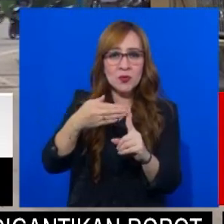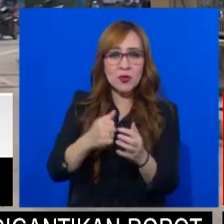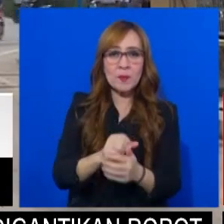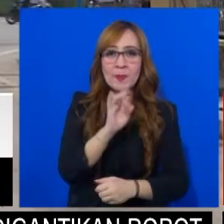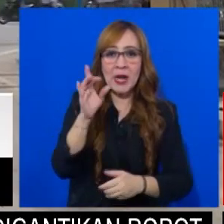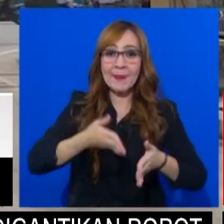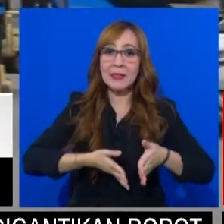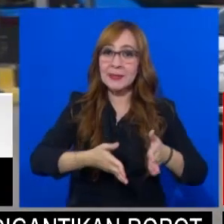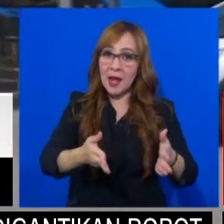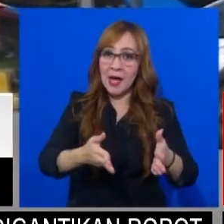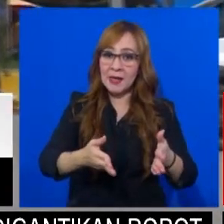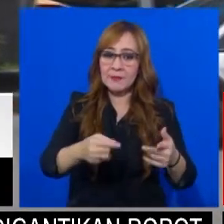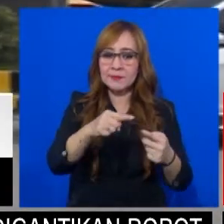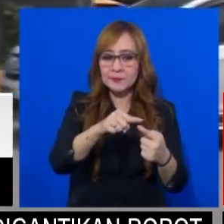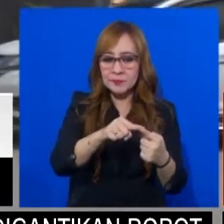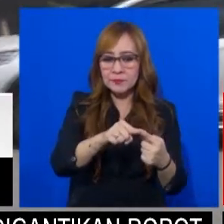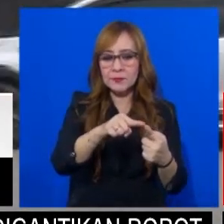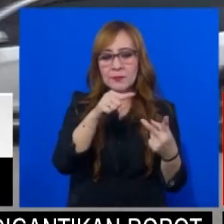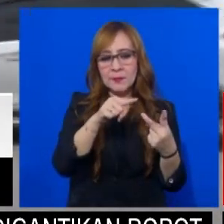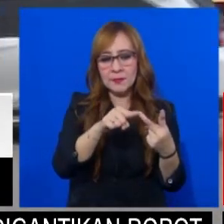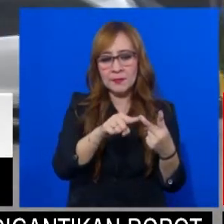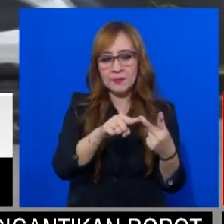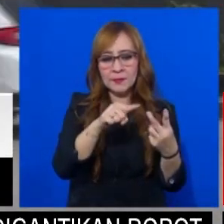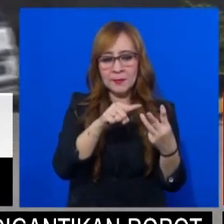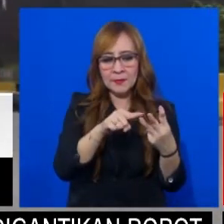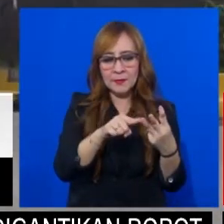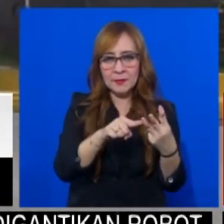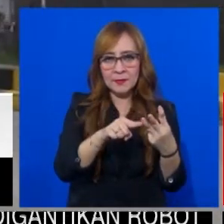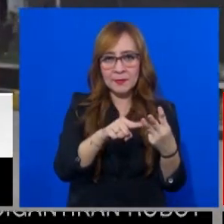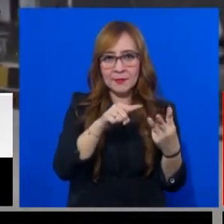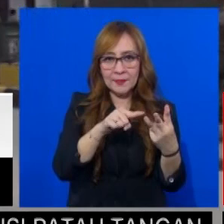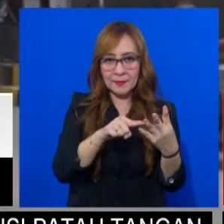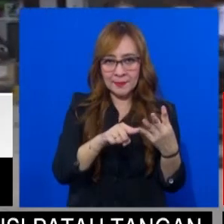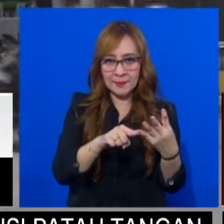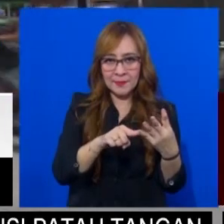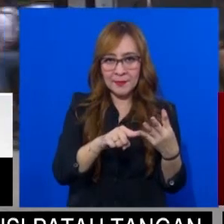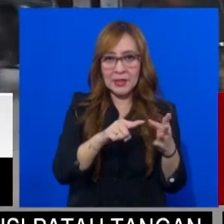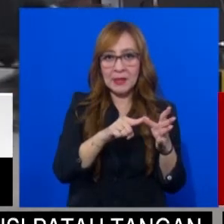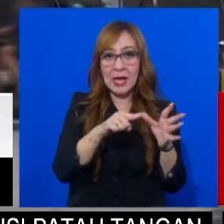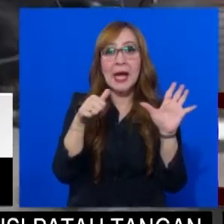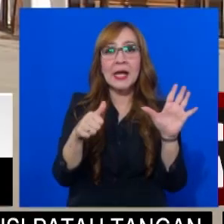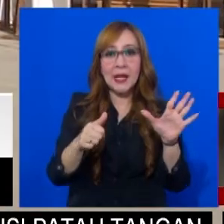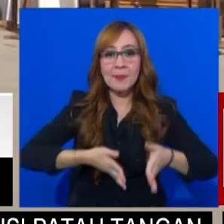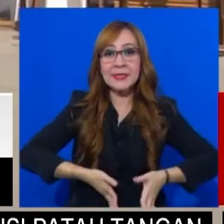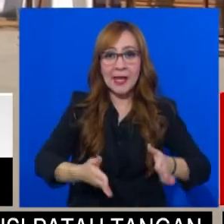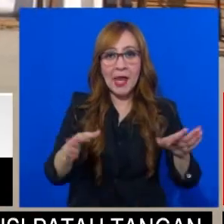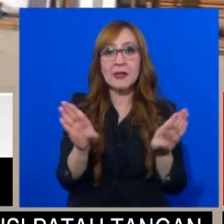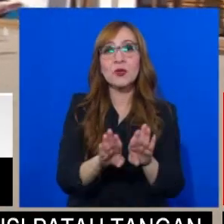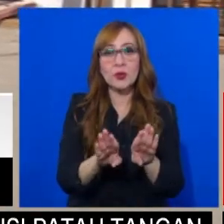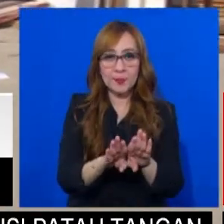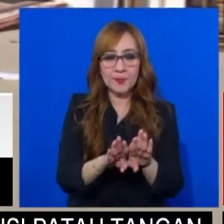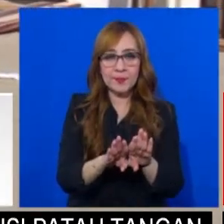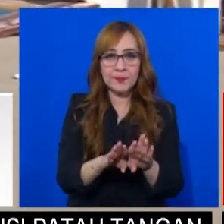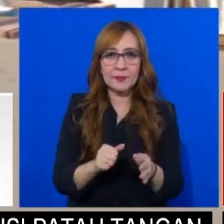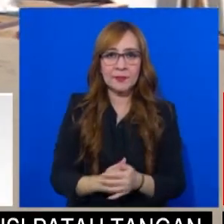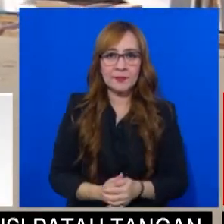Panjaitan, Jalan Mulia Raja, Bukit Barisan, dan Jalan Siliwangi, serta Simpang Bubu dan Bukit Pahoda.